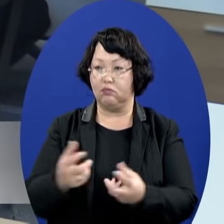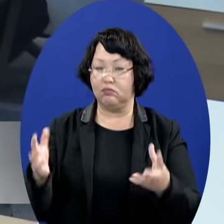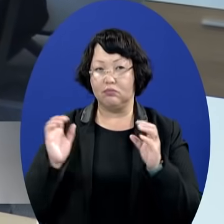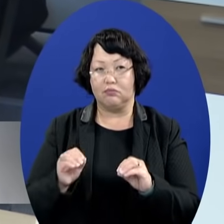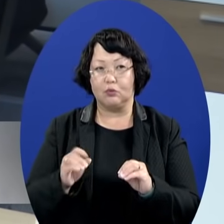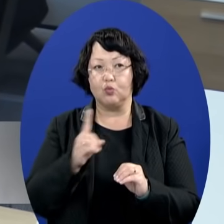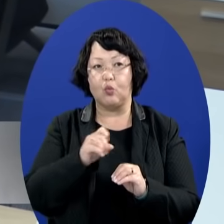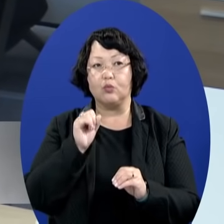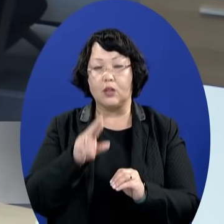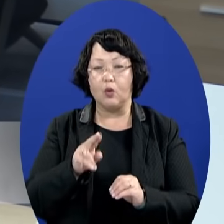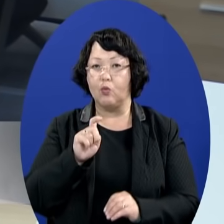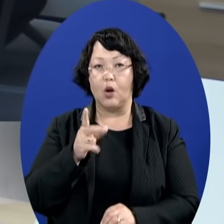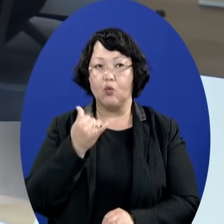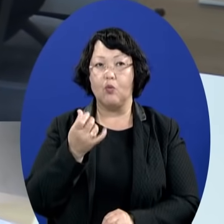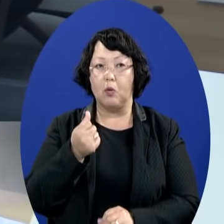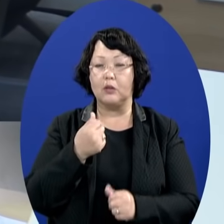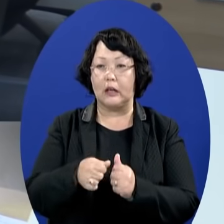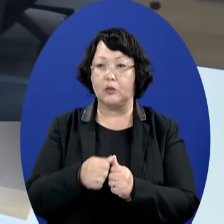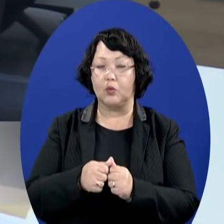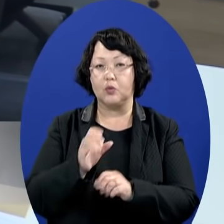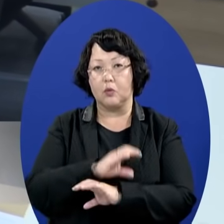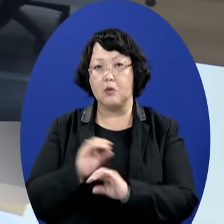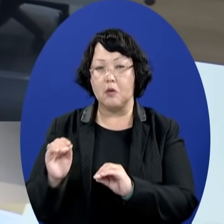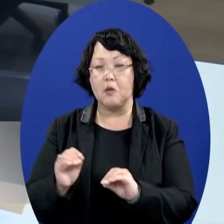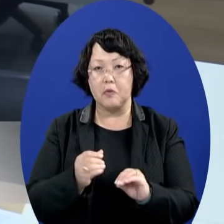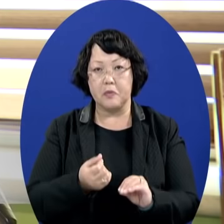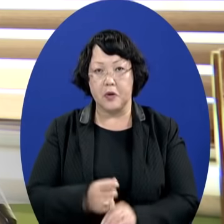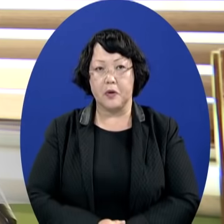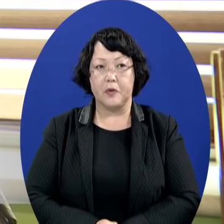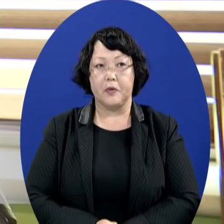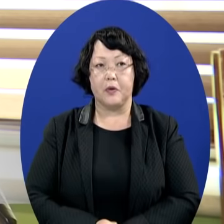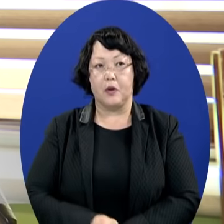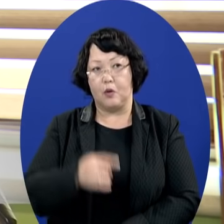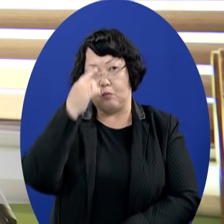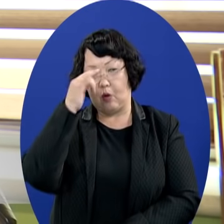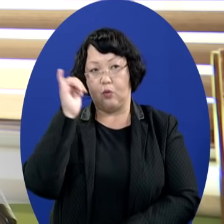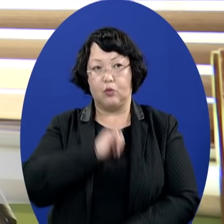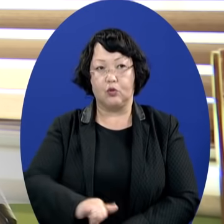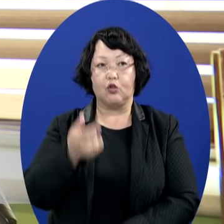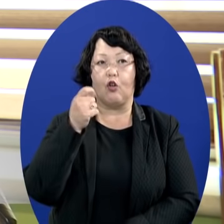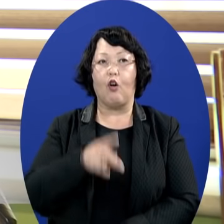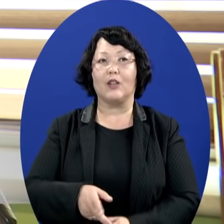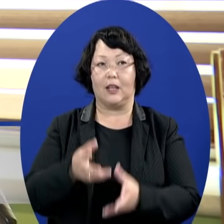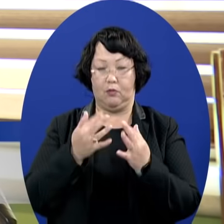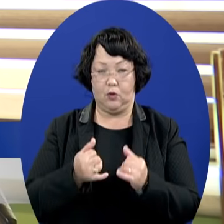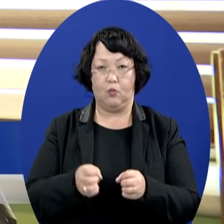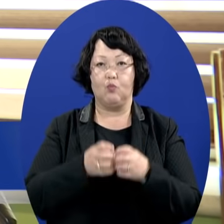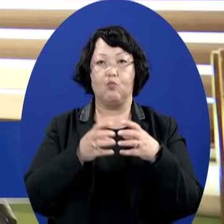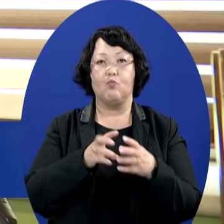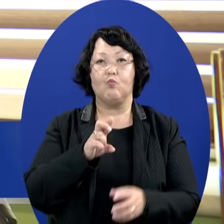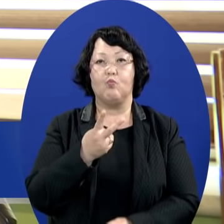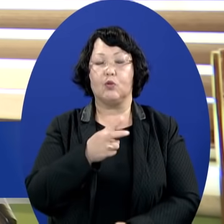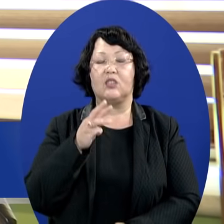төгрөг хөрөхгүй мөнгийг зарцуулдаг жишээ байгааг их сурвалж хэлж байна. Монгол улсын гол хямрал бол бүтээмжийн хямрал болчиход байгаа